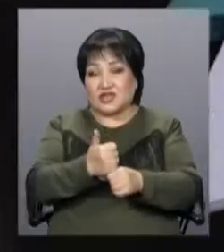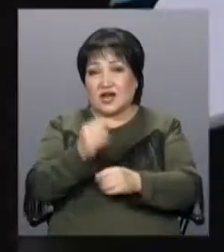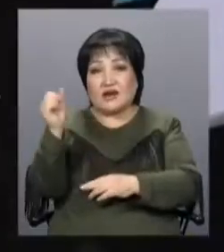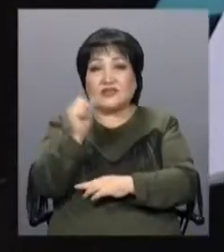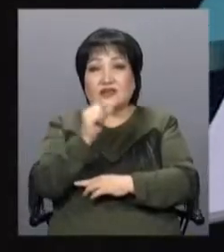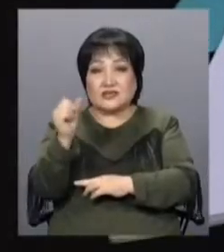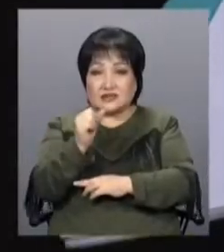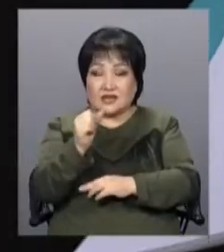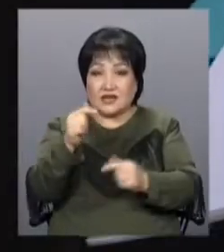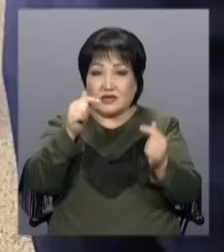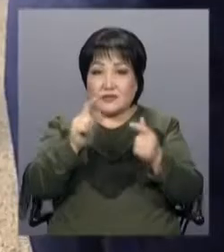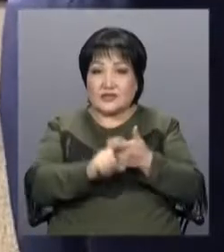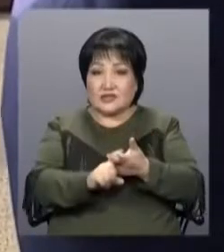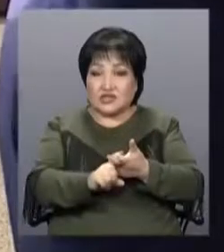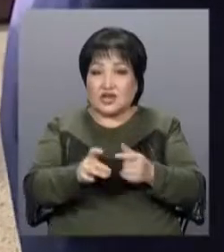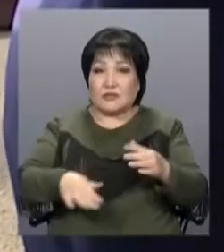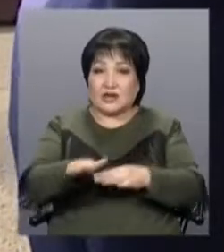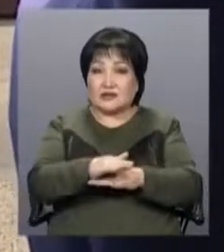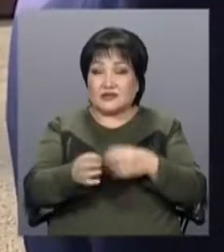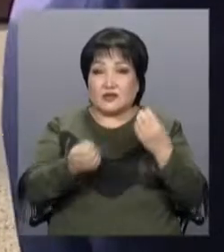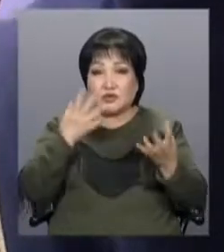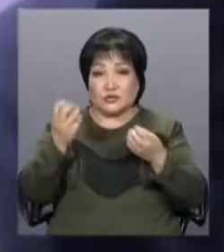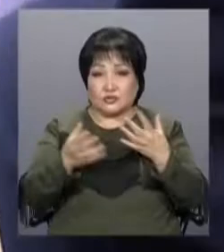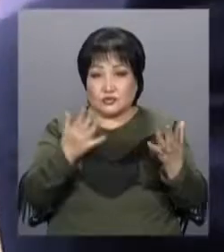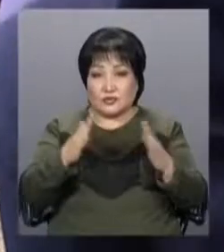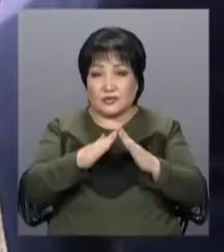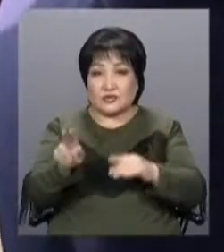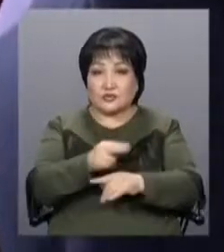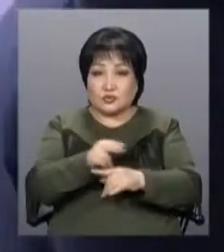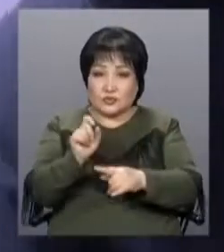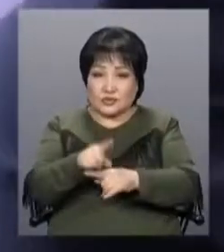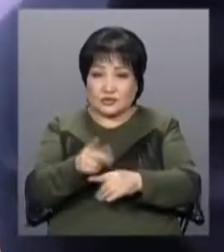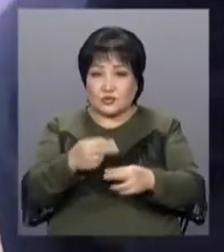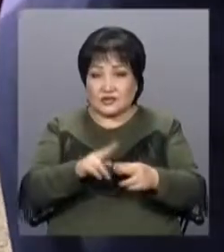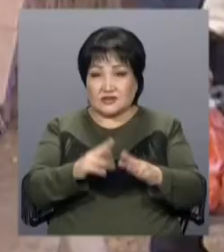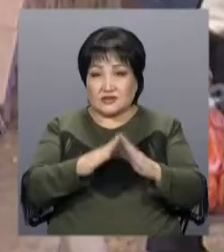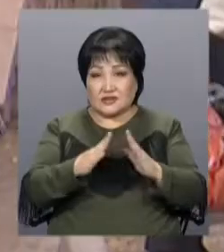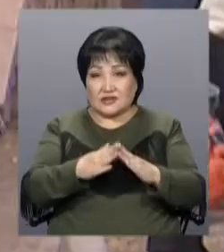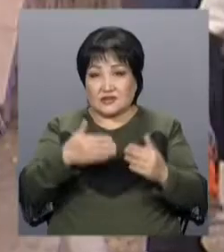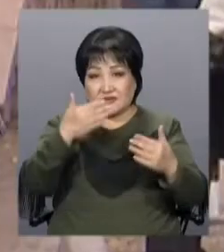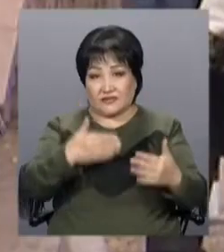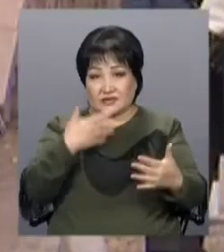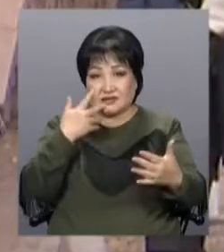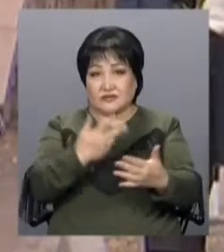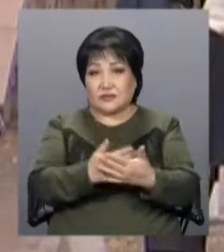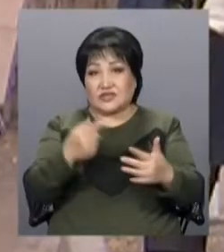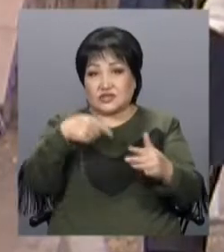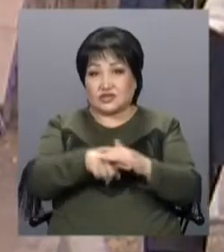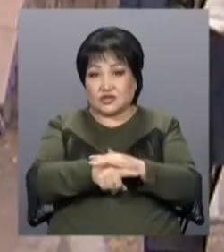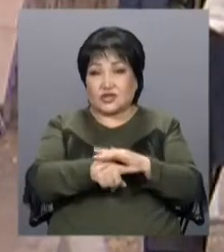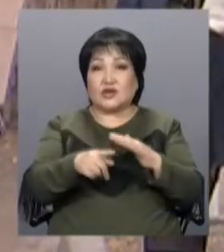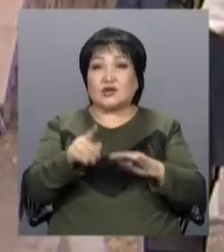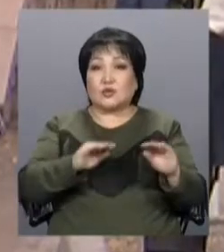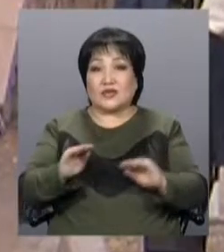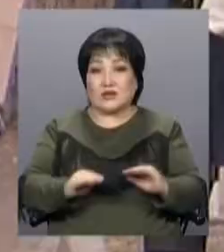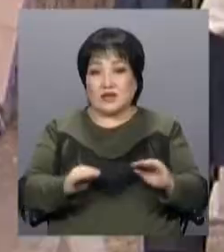аумақты көріктендіріп, ғимаратын жөндеуді тапсырды. Өйткені нысанның қасбеті мен ішкі құрылымдары тарихи орынның